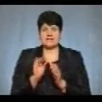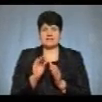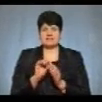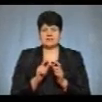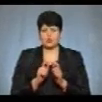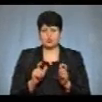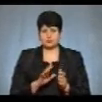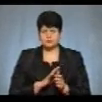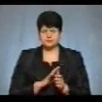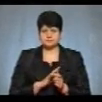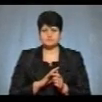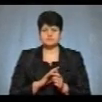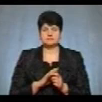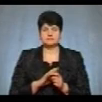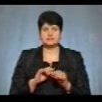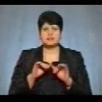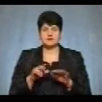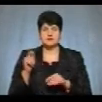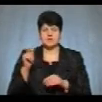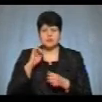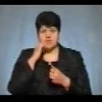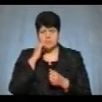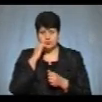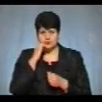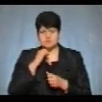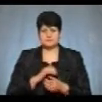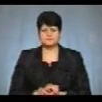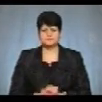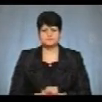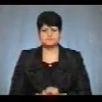захід приїхали бабусі Назарія Войтовича.